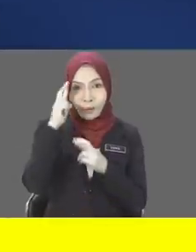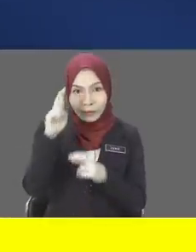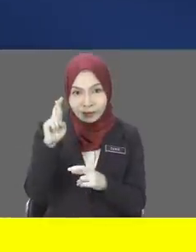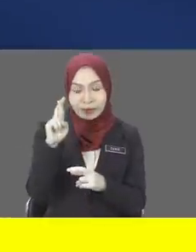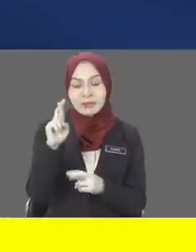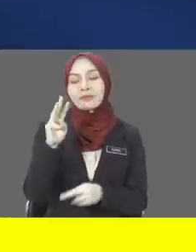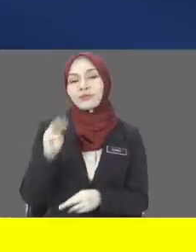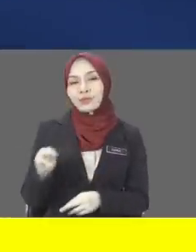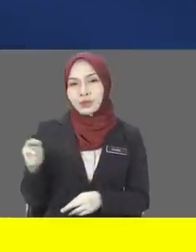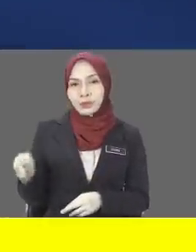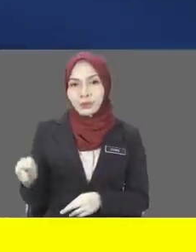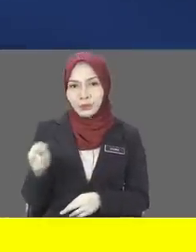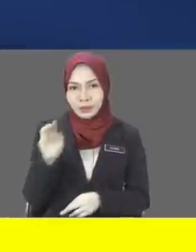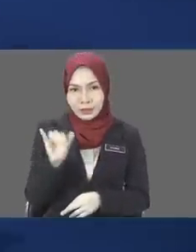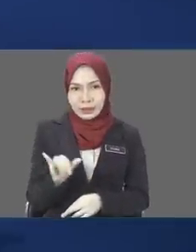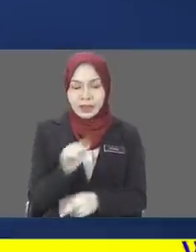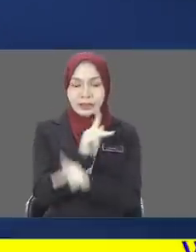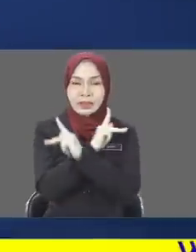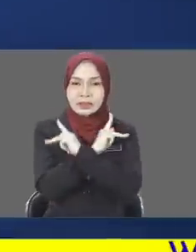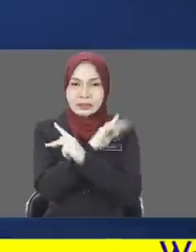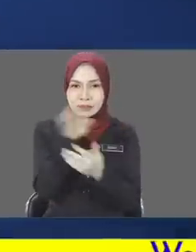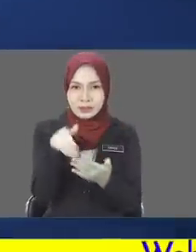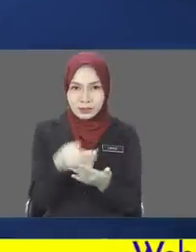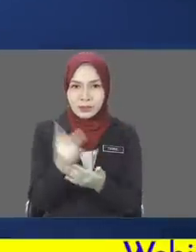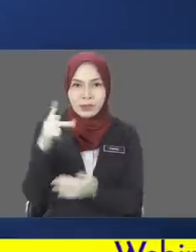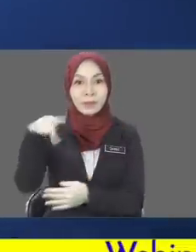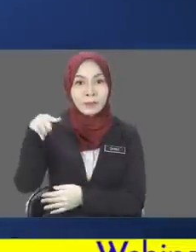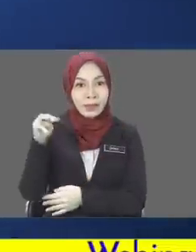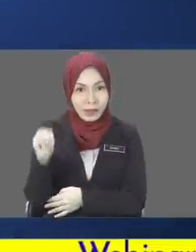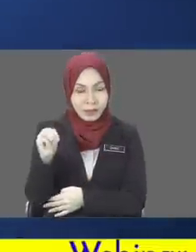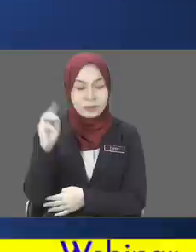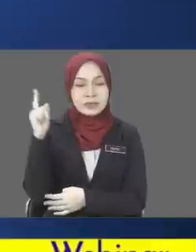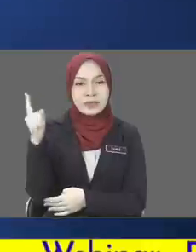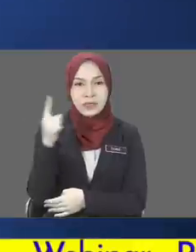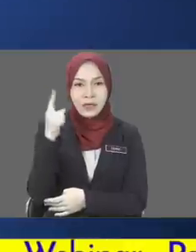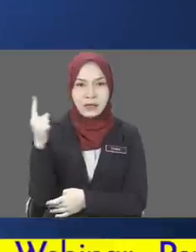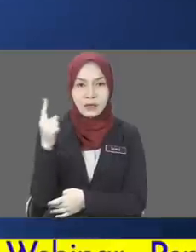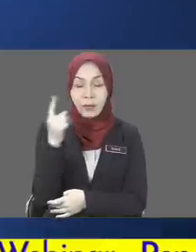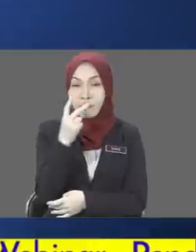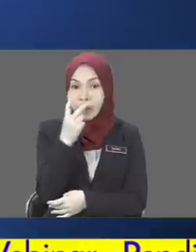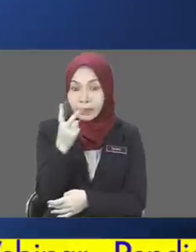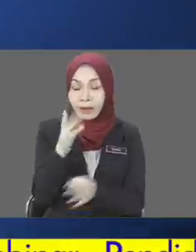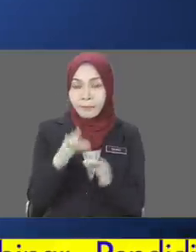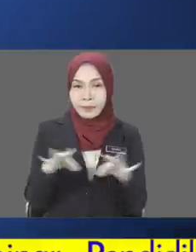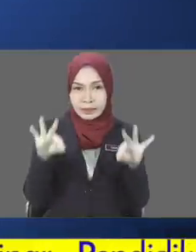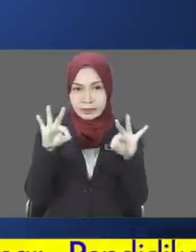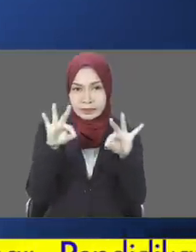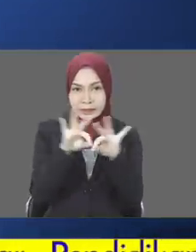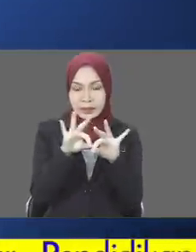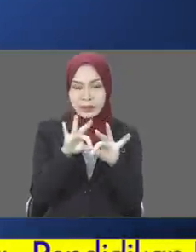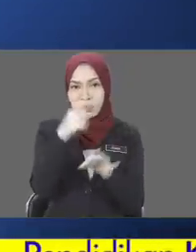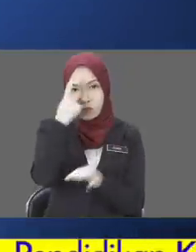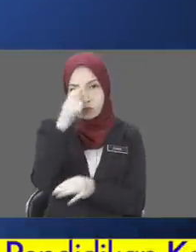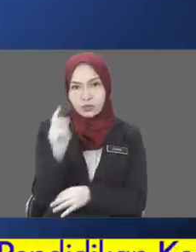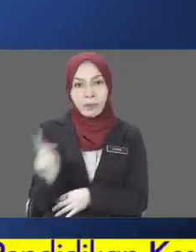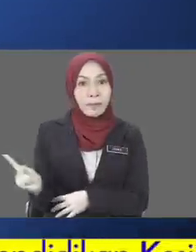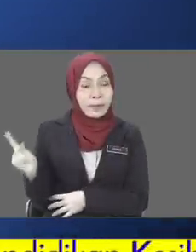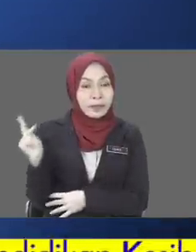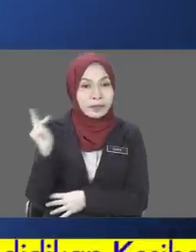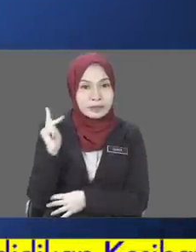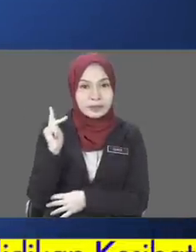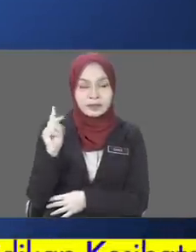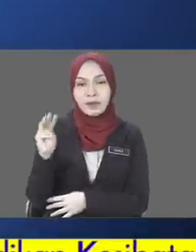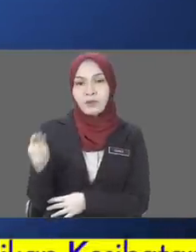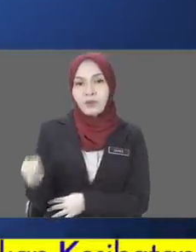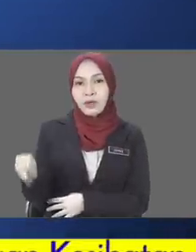murid-murid yang dikasih sekalian Kementerian Pendidikan Malaysia dan memandang serius kepada kepentingan dalam